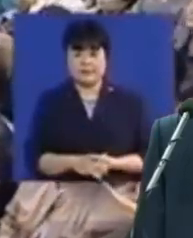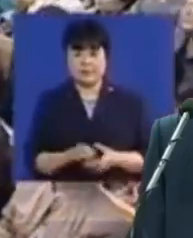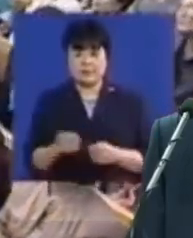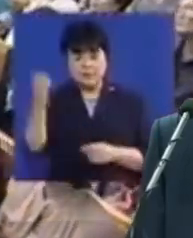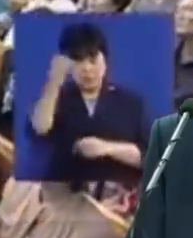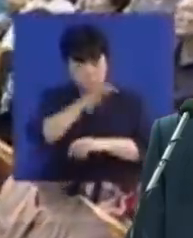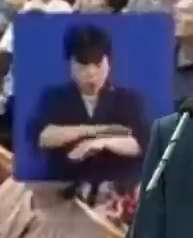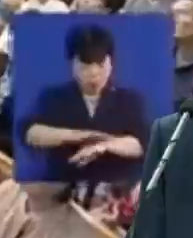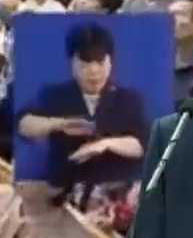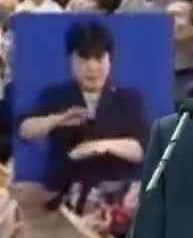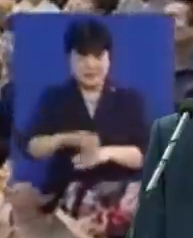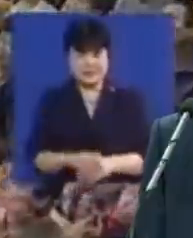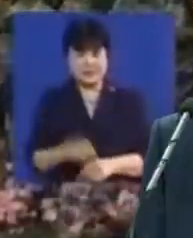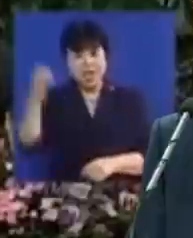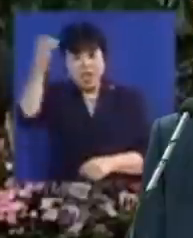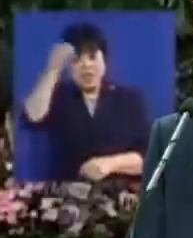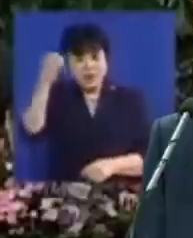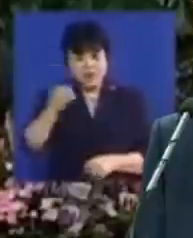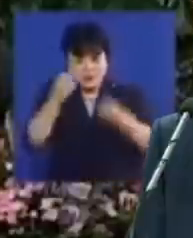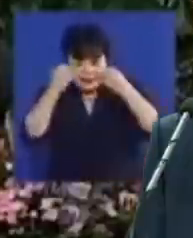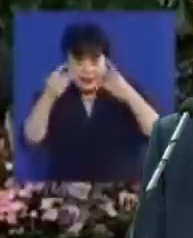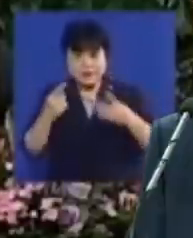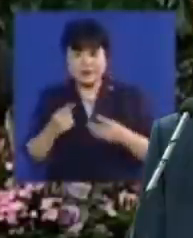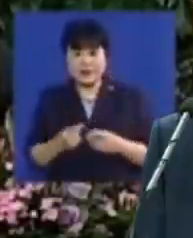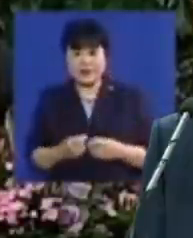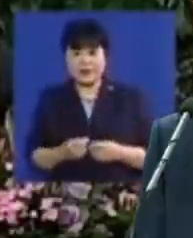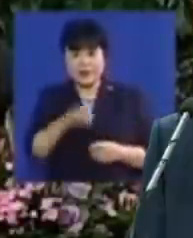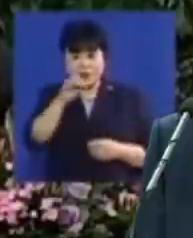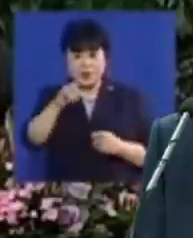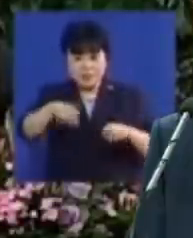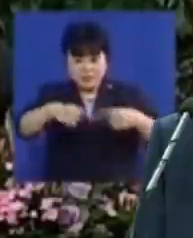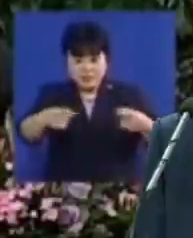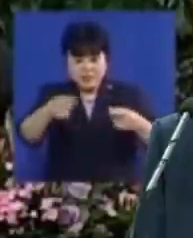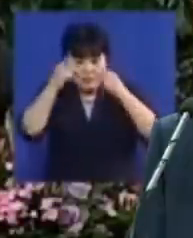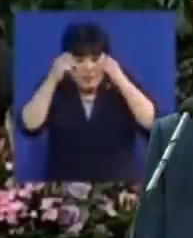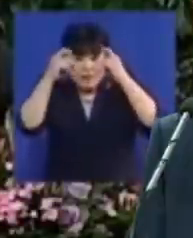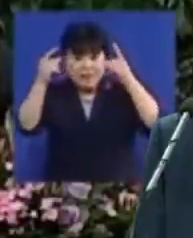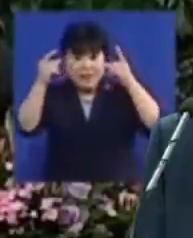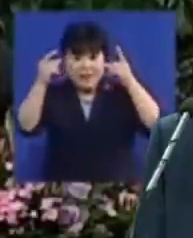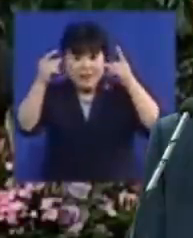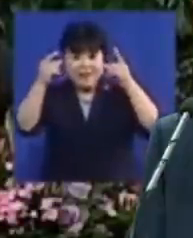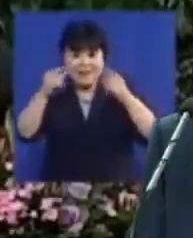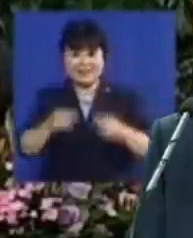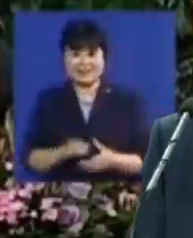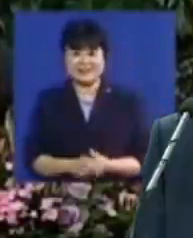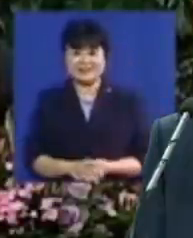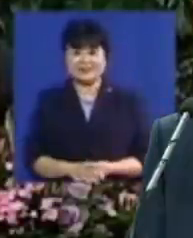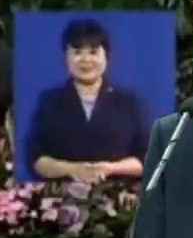영혼이 새로운 영적인 세계 속에 들어가서 깨어나는 것을 말합니다.